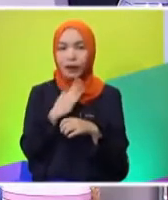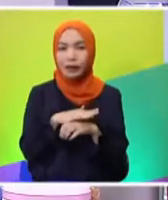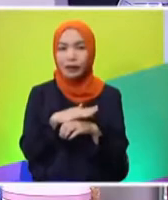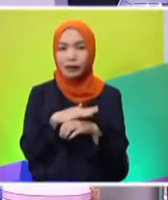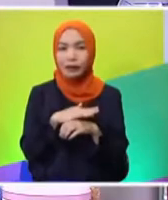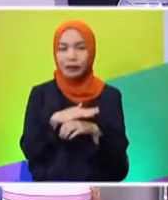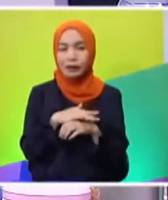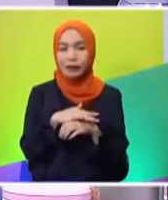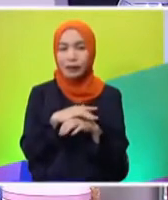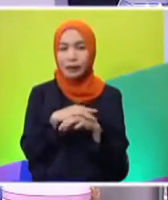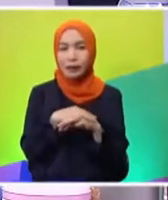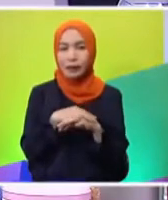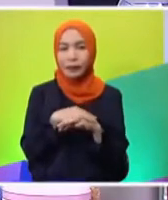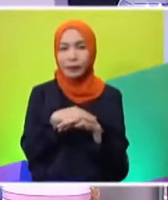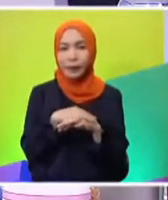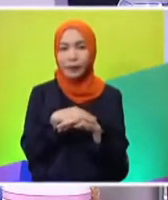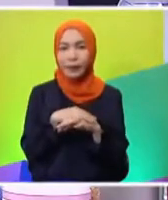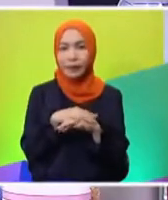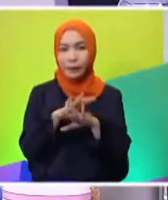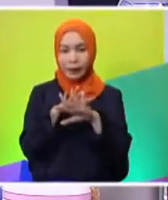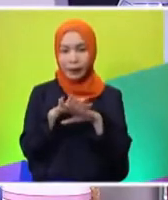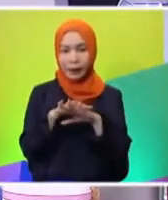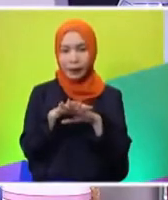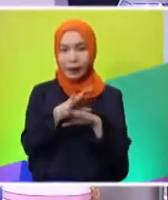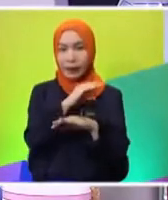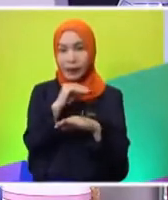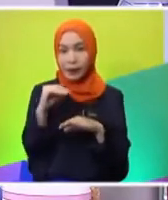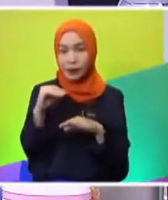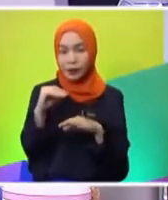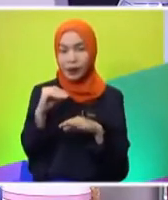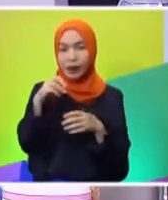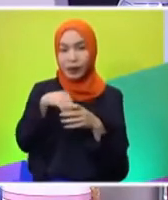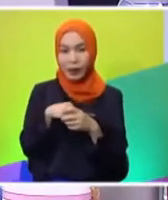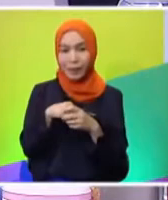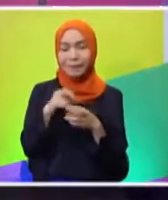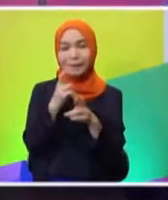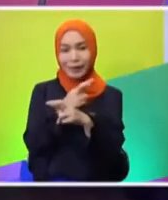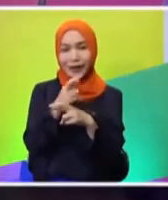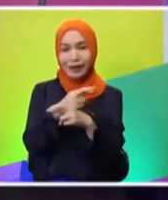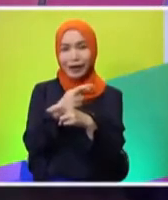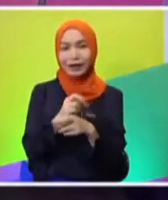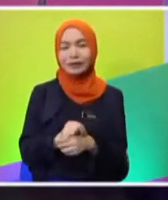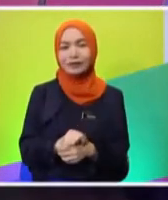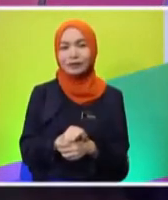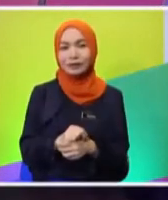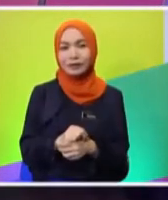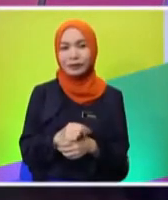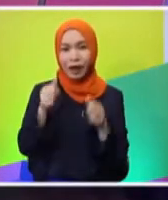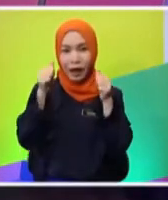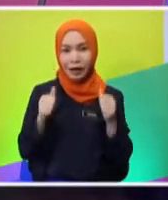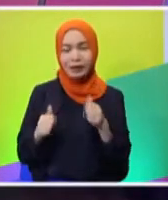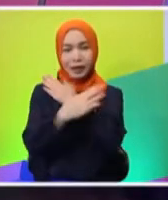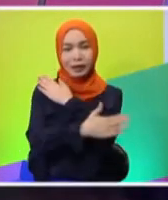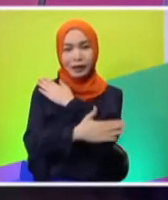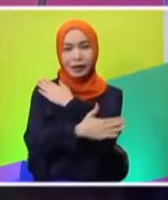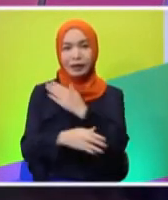dia wujud satu kesatuan pada rekaan Tugu negara tersebut naah itu menunjukkan tunggu negara